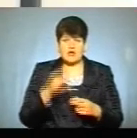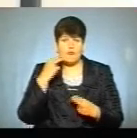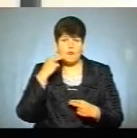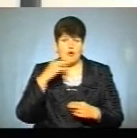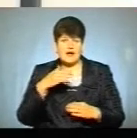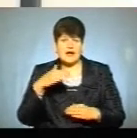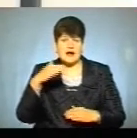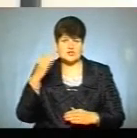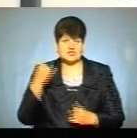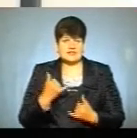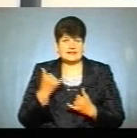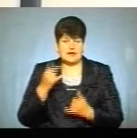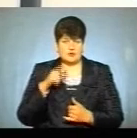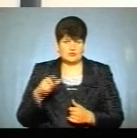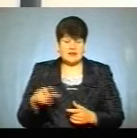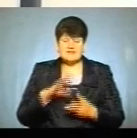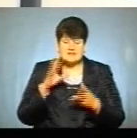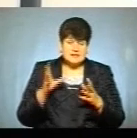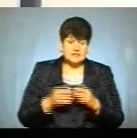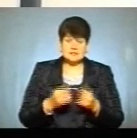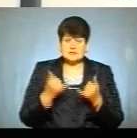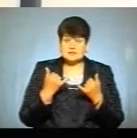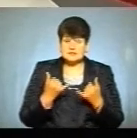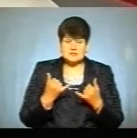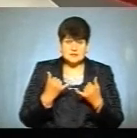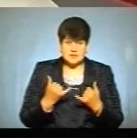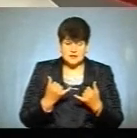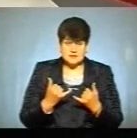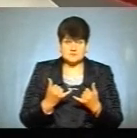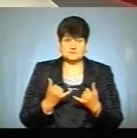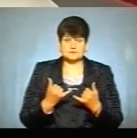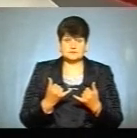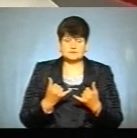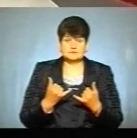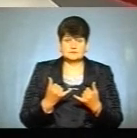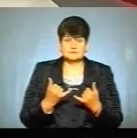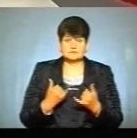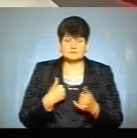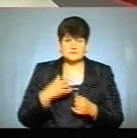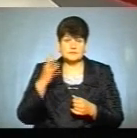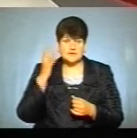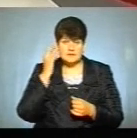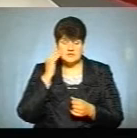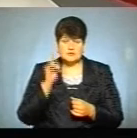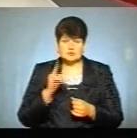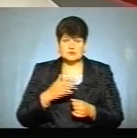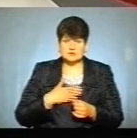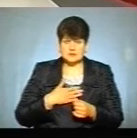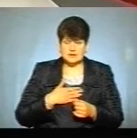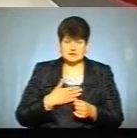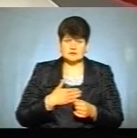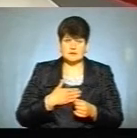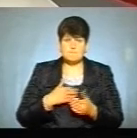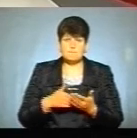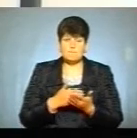покращення для людей. Взагалі зараз, якраз в контексті децентралізації, Я вважаю, що наша, ну і наша